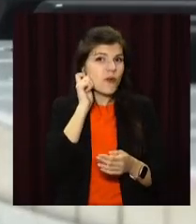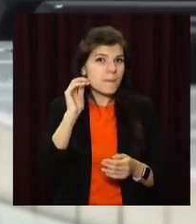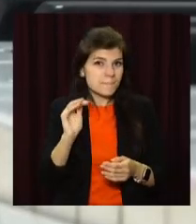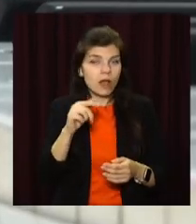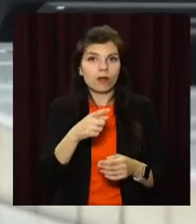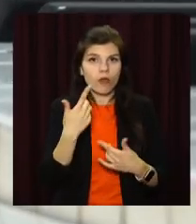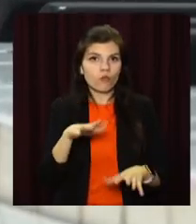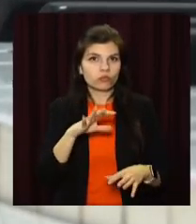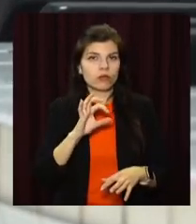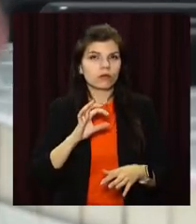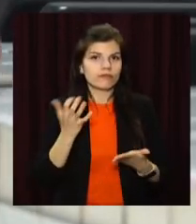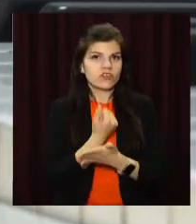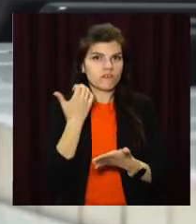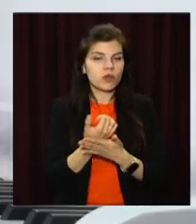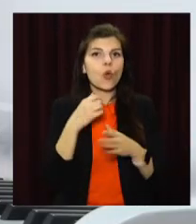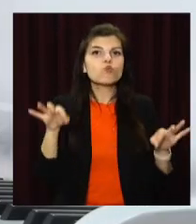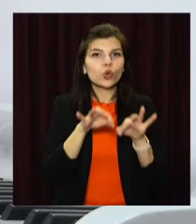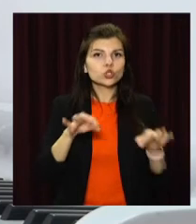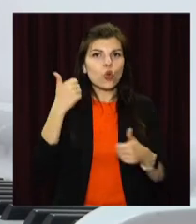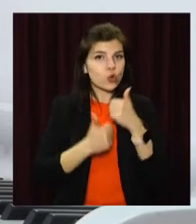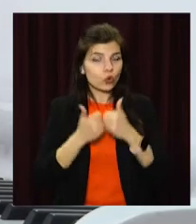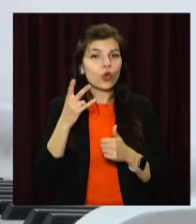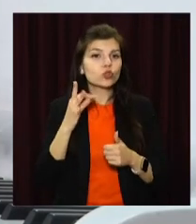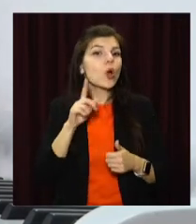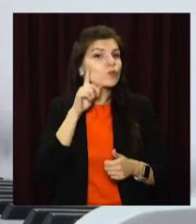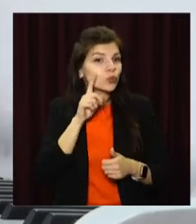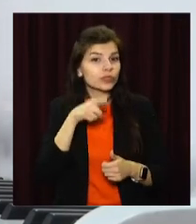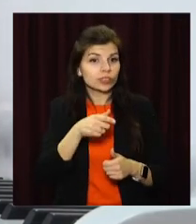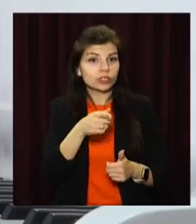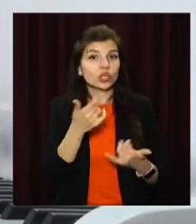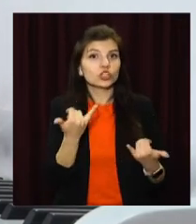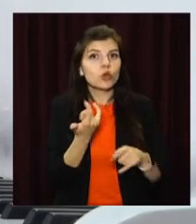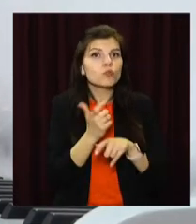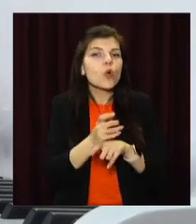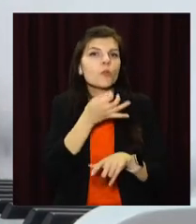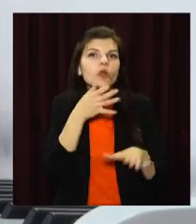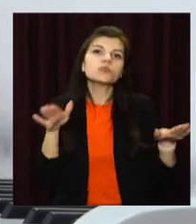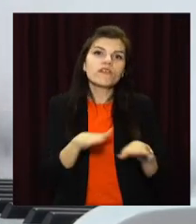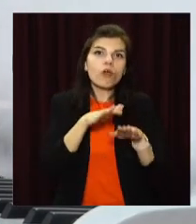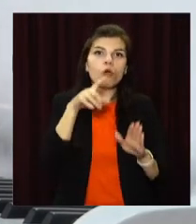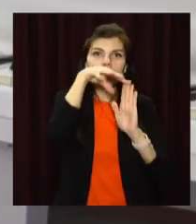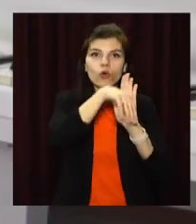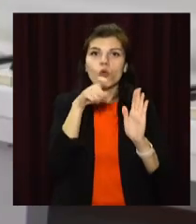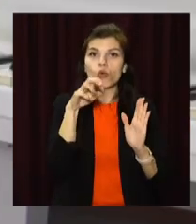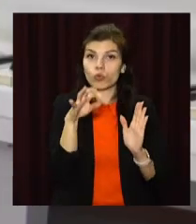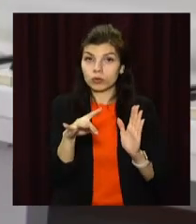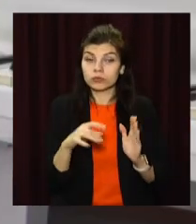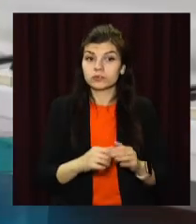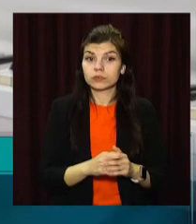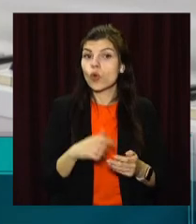вона неодноразова призерка міських музичних конкурсів. Але юній музиканці зараз більше подобається співати у хорі.